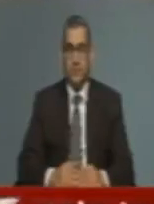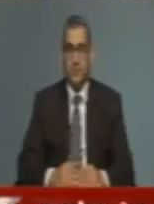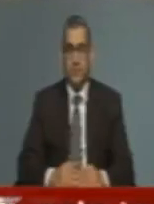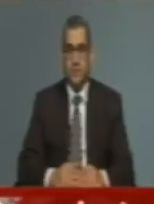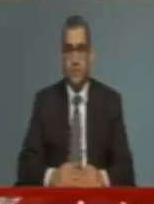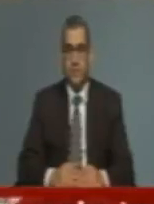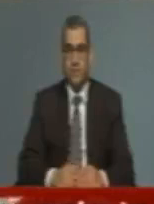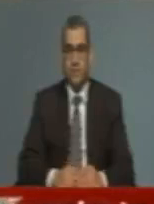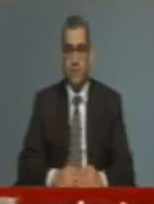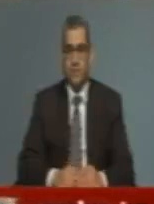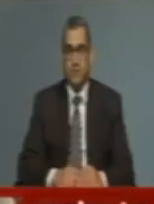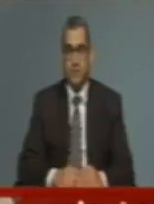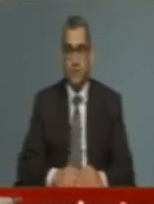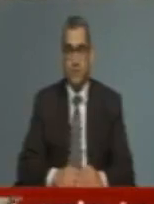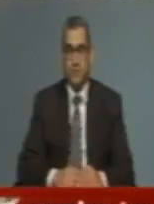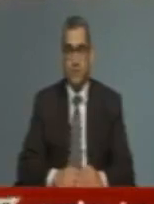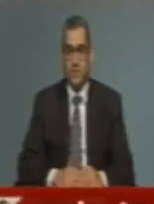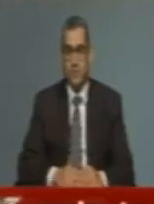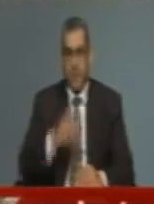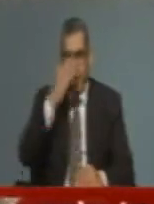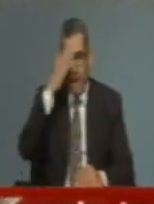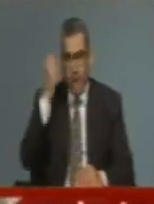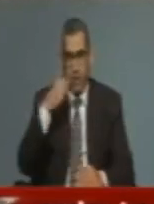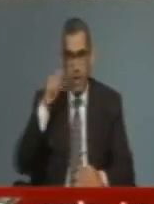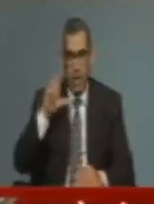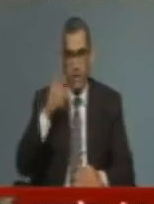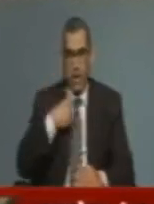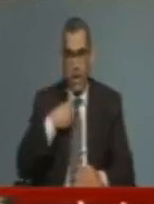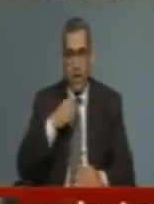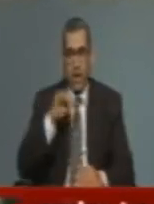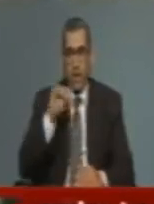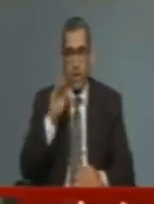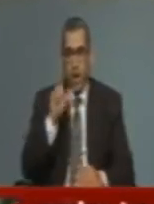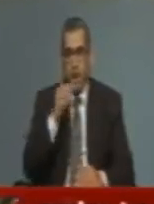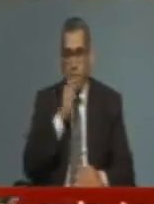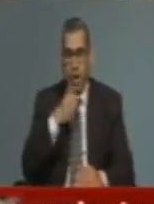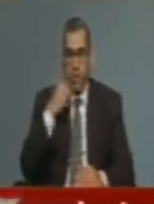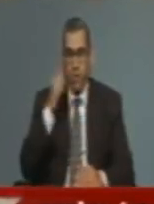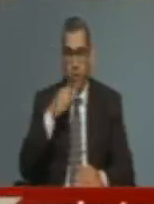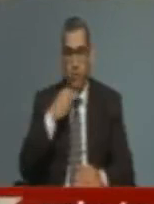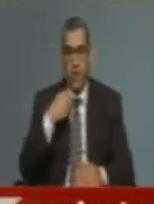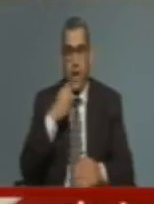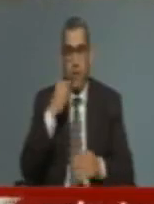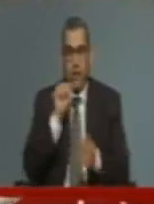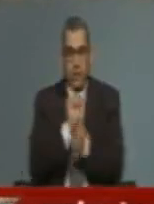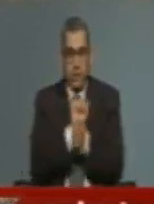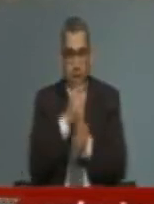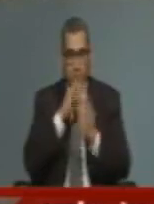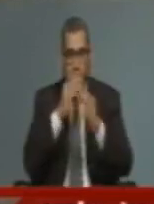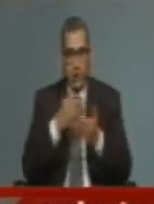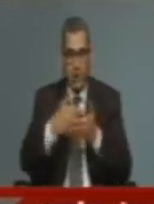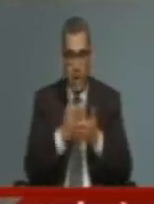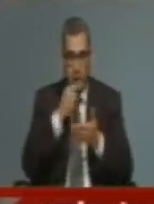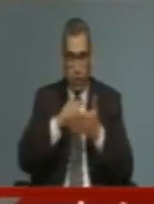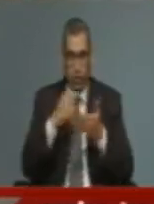مساء الخير يا ريس. اهلا وسهلا. انا منال علي سعيد، غريمه من الغريمات اللي اتفرج عليها اول يوم